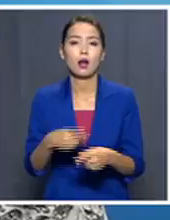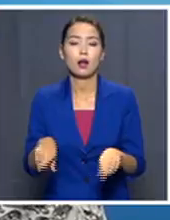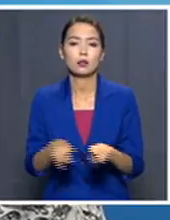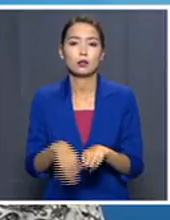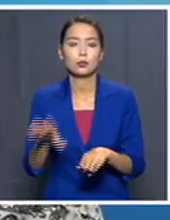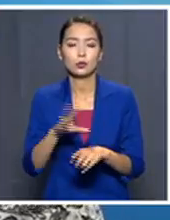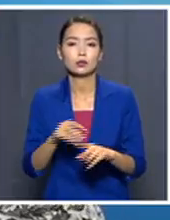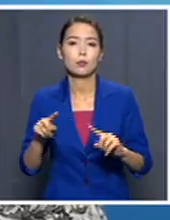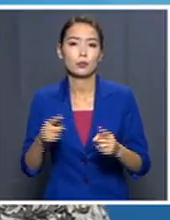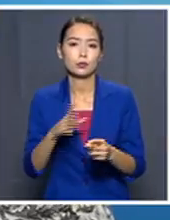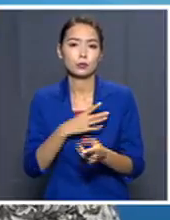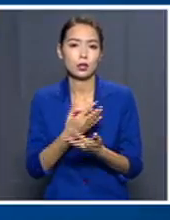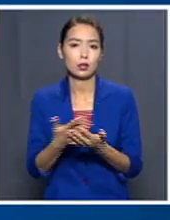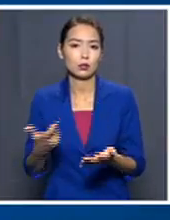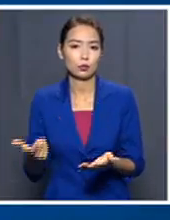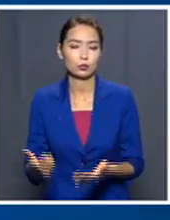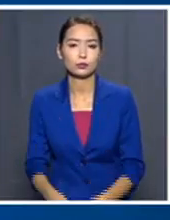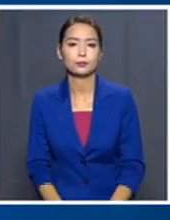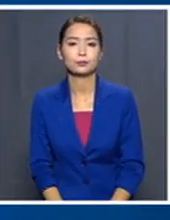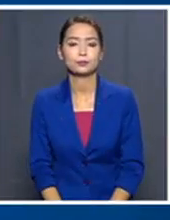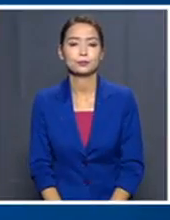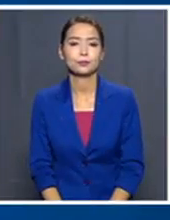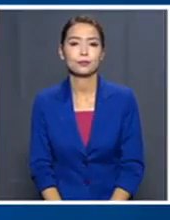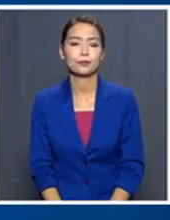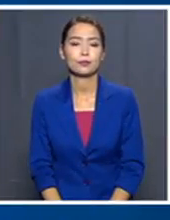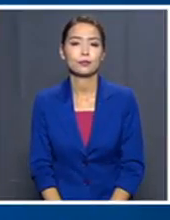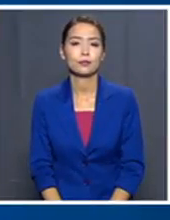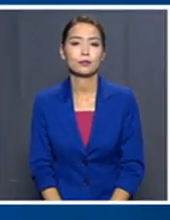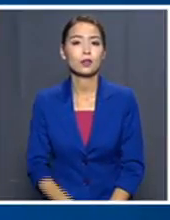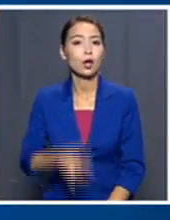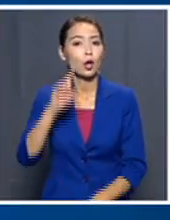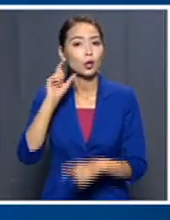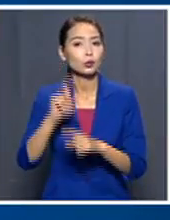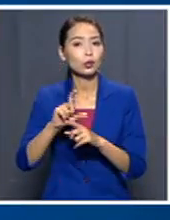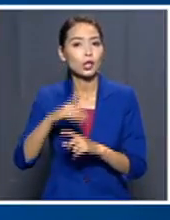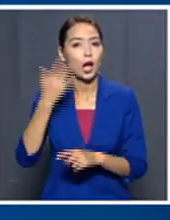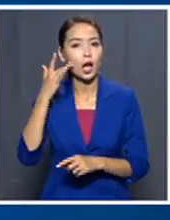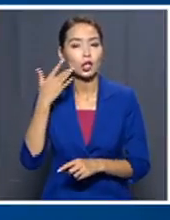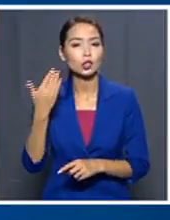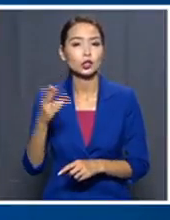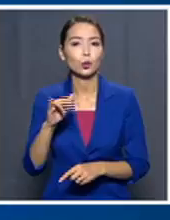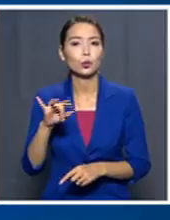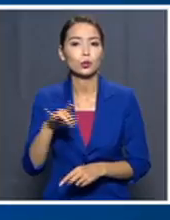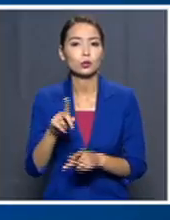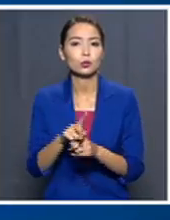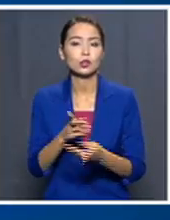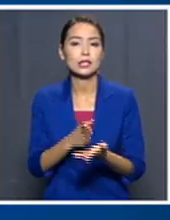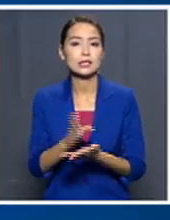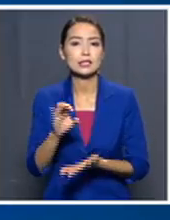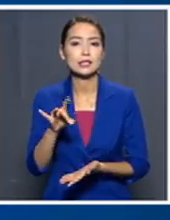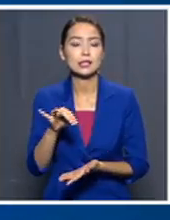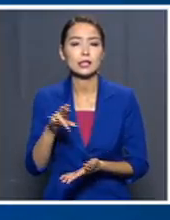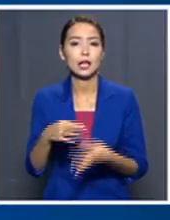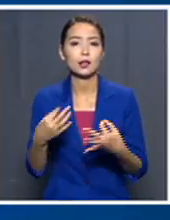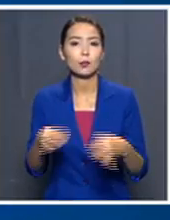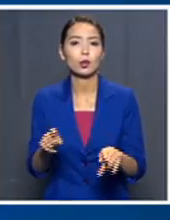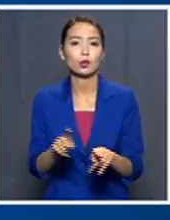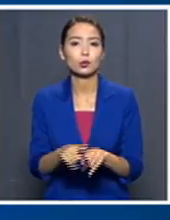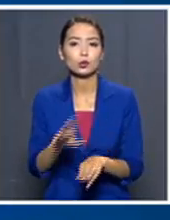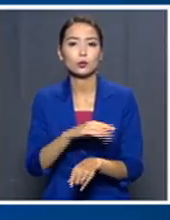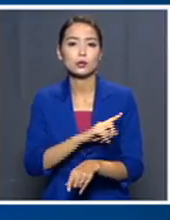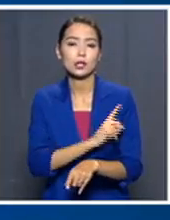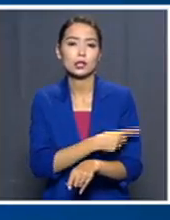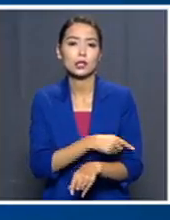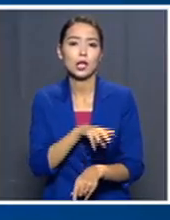қару тәркіленді. Әлемнен бірер хабар. Түркия ағыштан күрттерге бағынышты Сирия демократиялық күштерінің